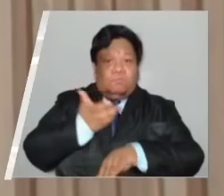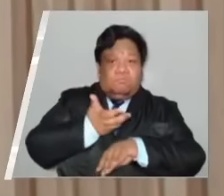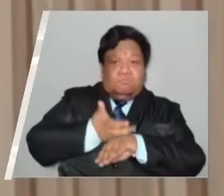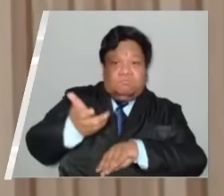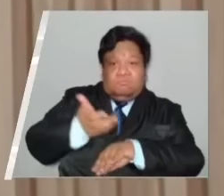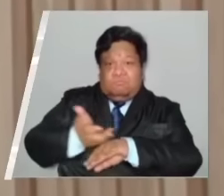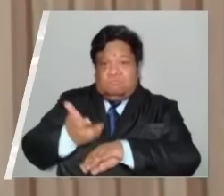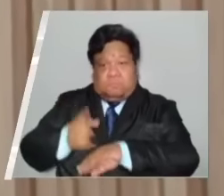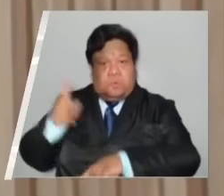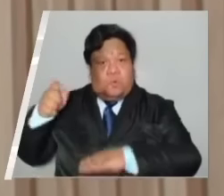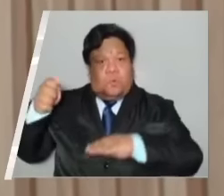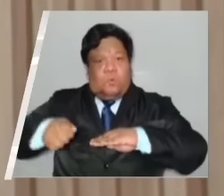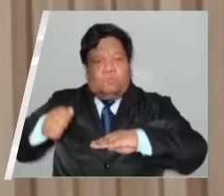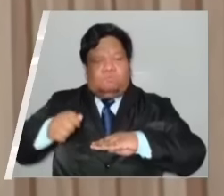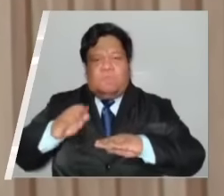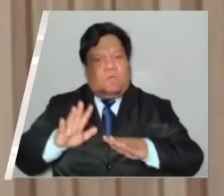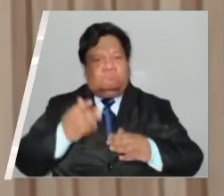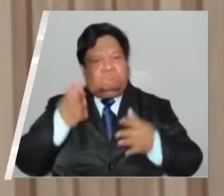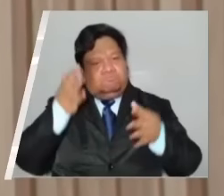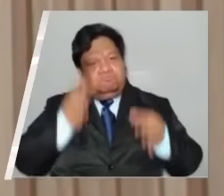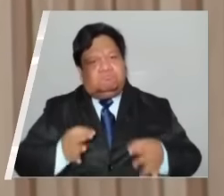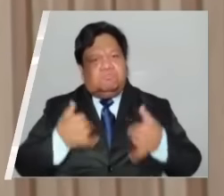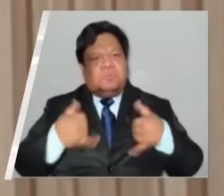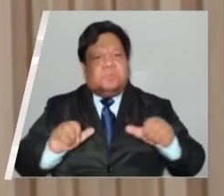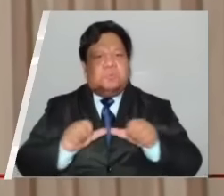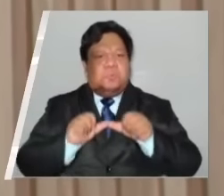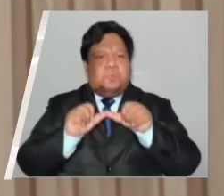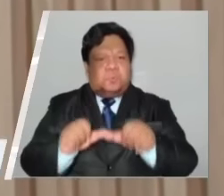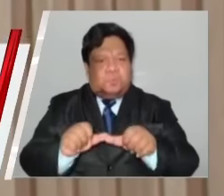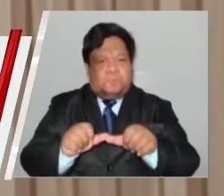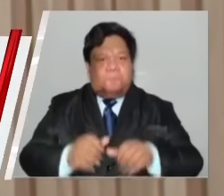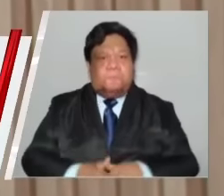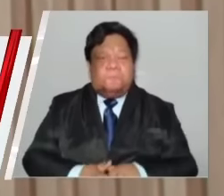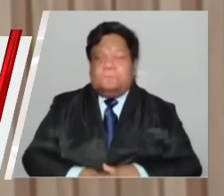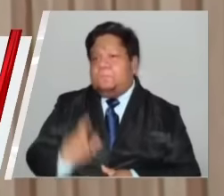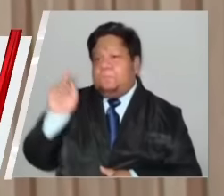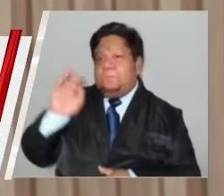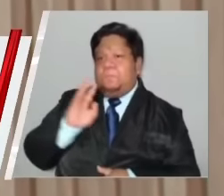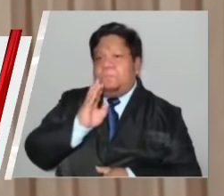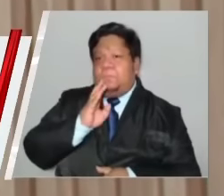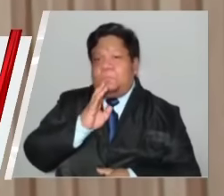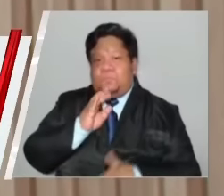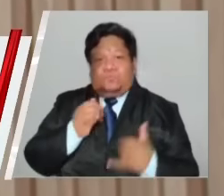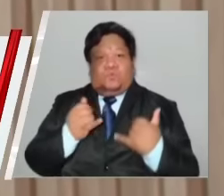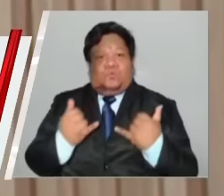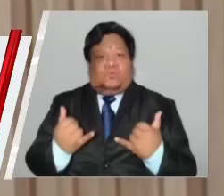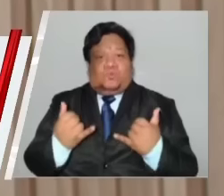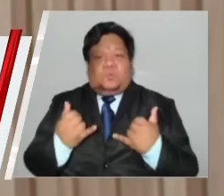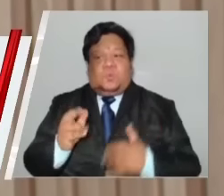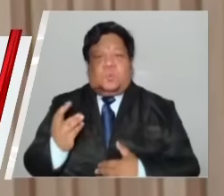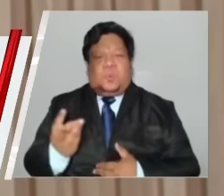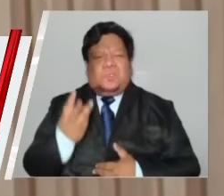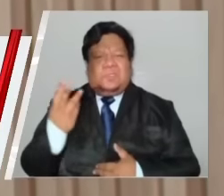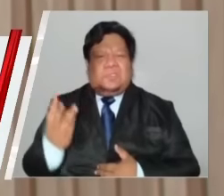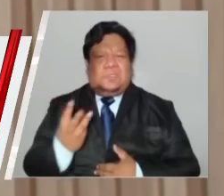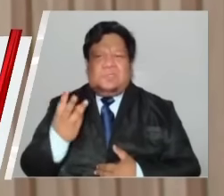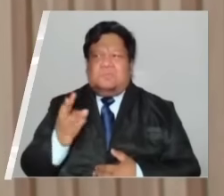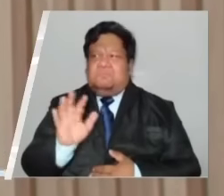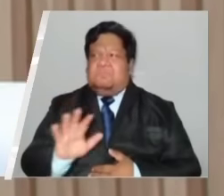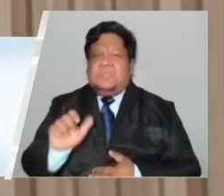Ngayong araw, December 4, Wednesday, natanggap namin around 10 a.m. ang release